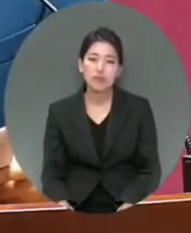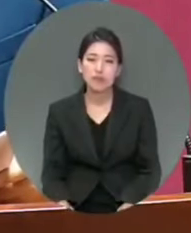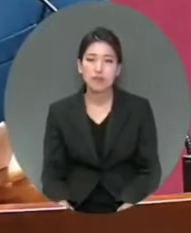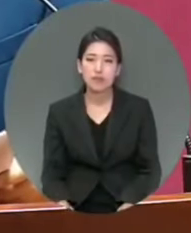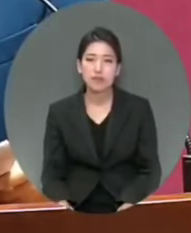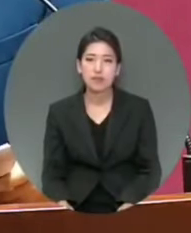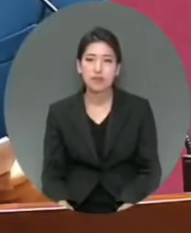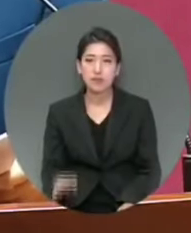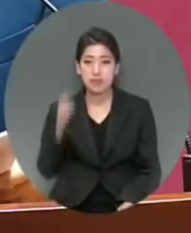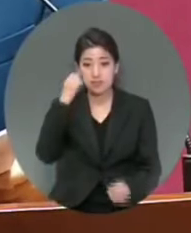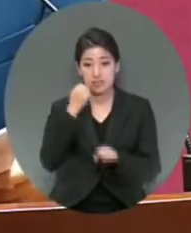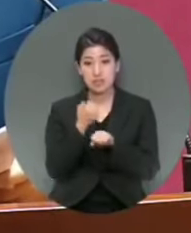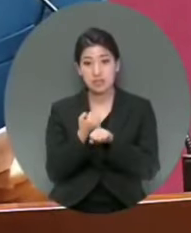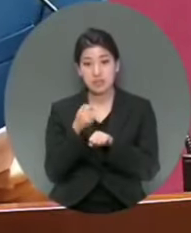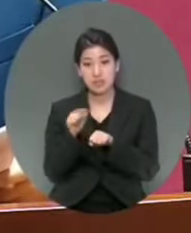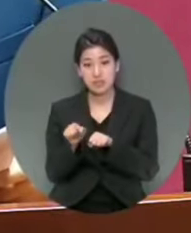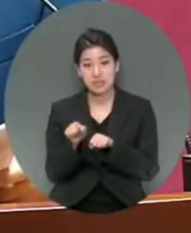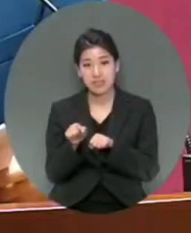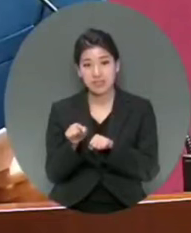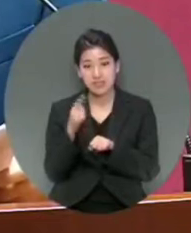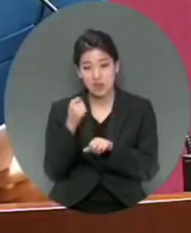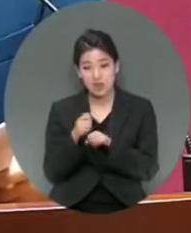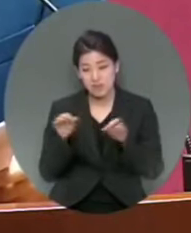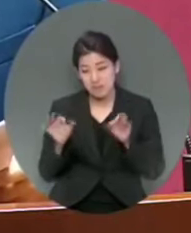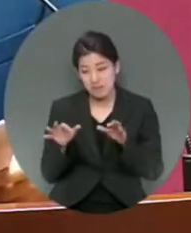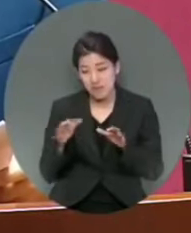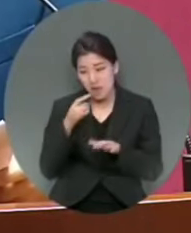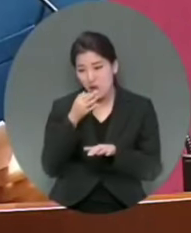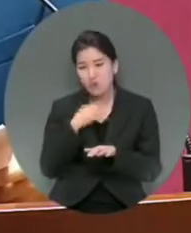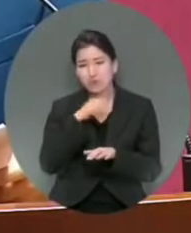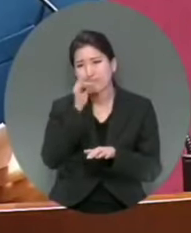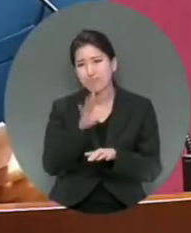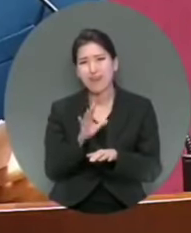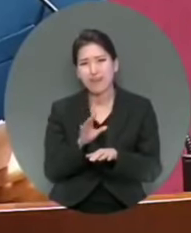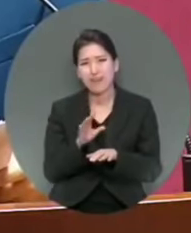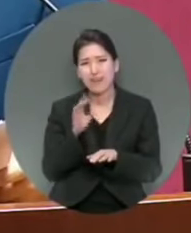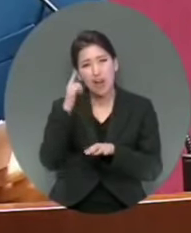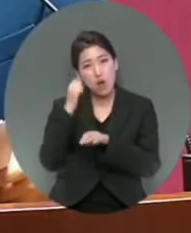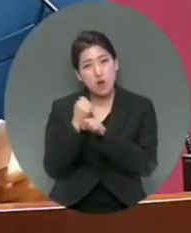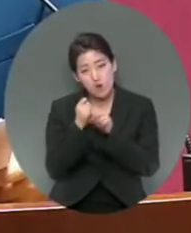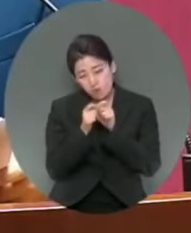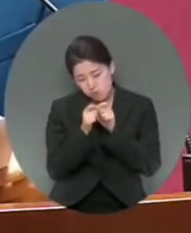과제에 단기간에 성과를 내지 못하는 거 너무나 잘 알지 않습니까?